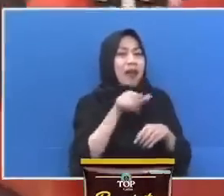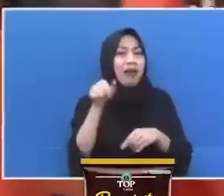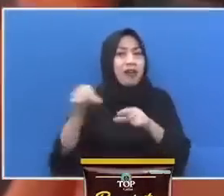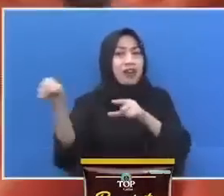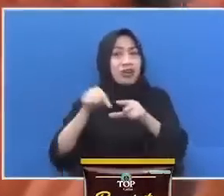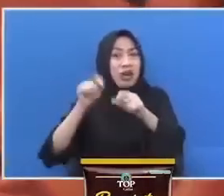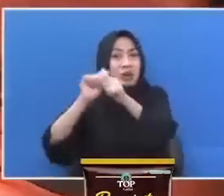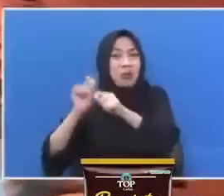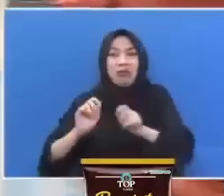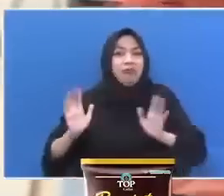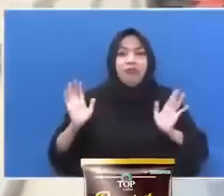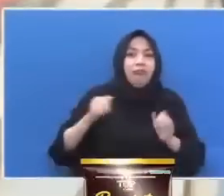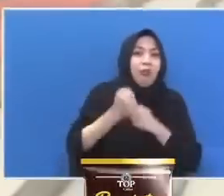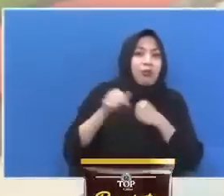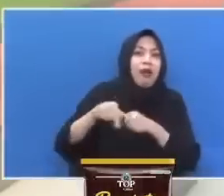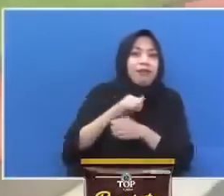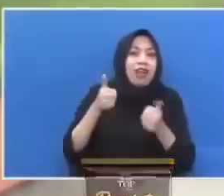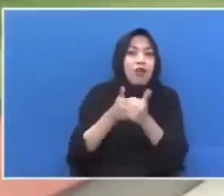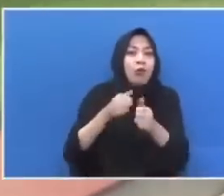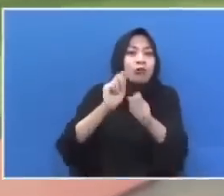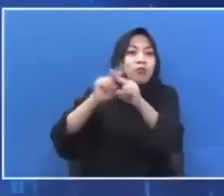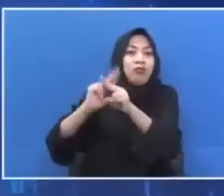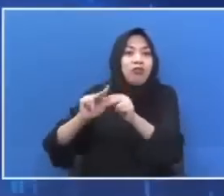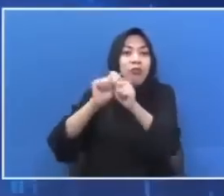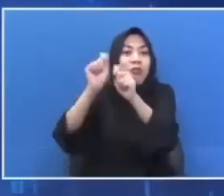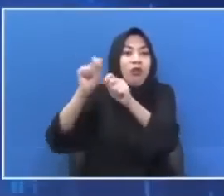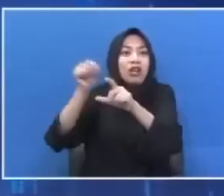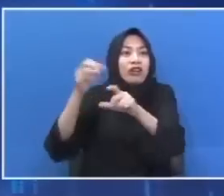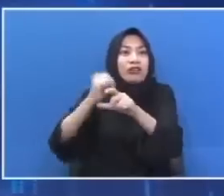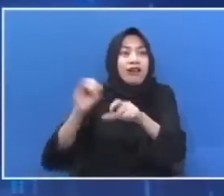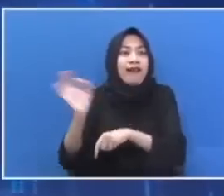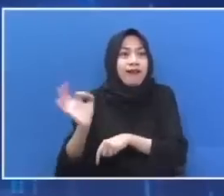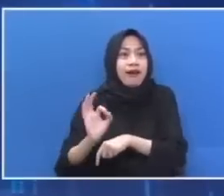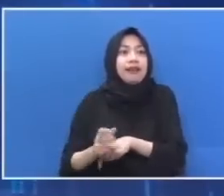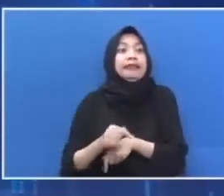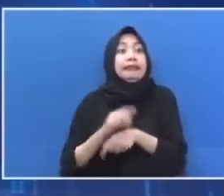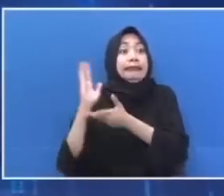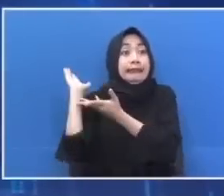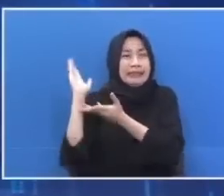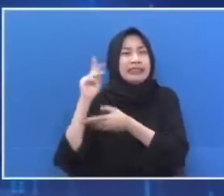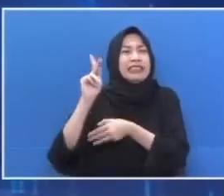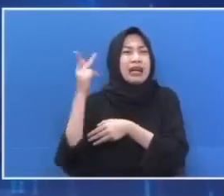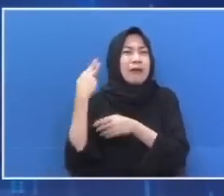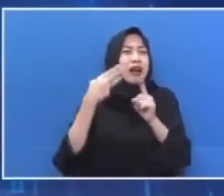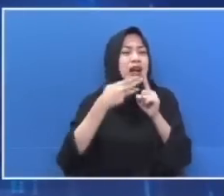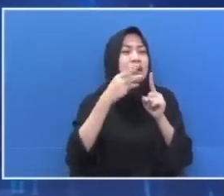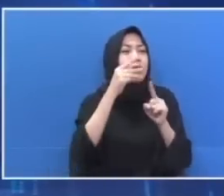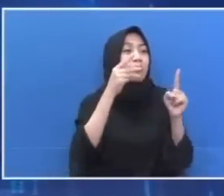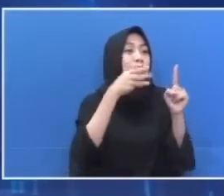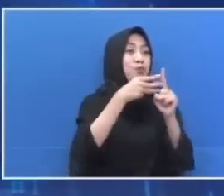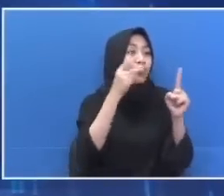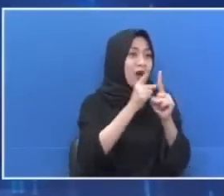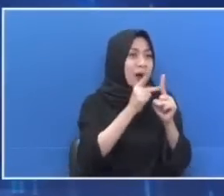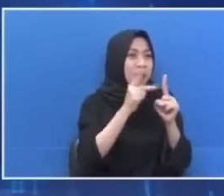desain hingga pembangunan Jakarta International Stadium. Dalam keterangan tertulis kemarin, Buruh Happold